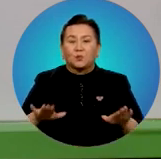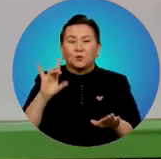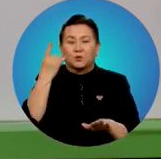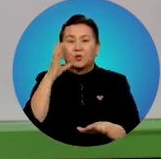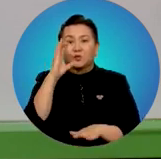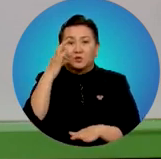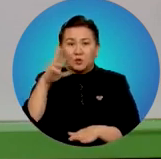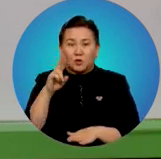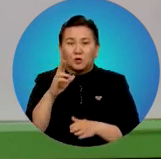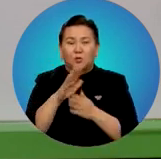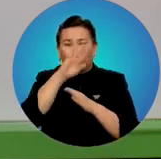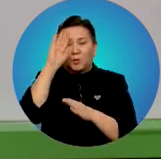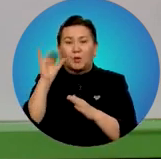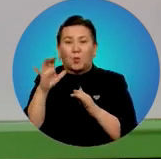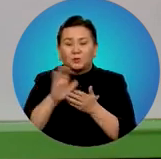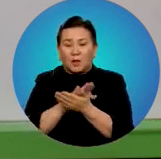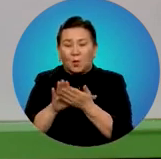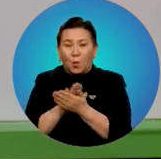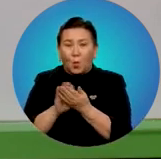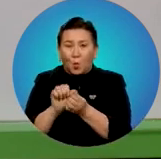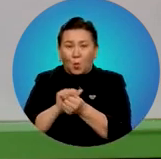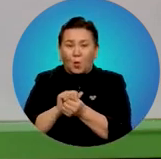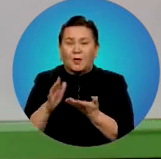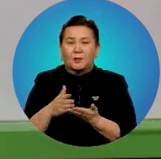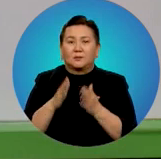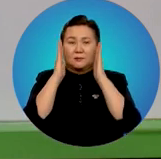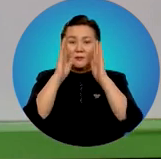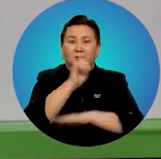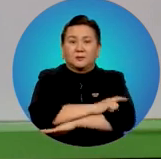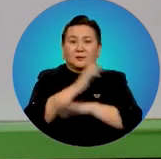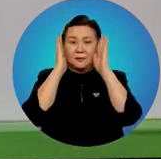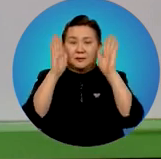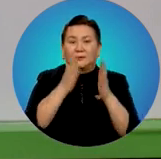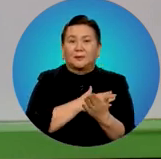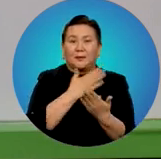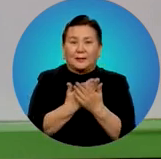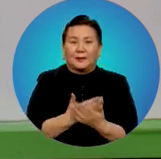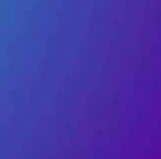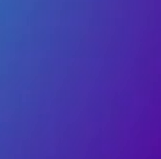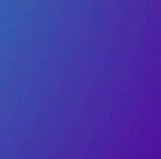соодтоо бүлээн усаар угааж өгч байгаараа өнөөдрийн хичээлд анхаарлаа хандуулсан хүмүүдэд баярлалаа.